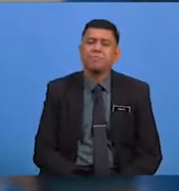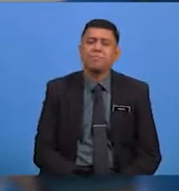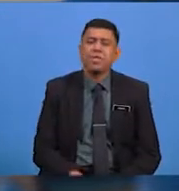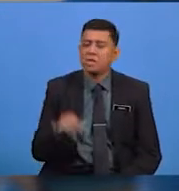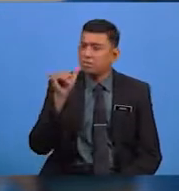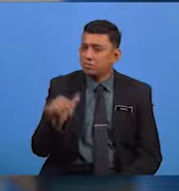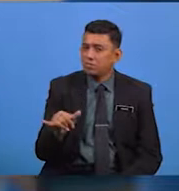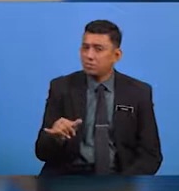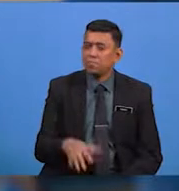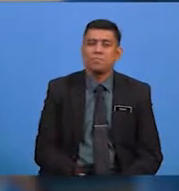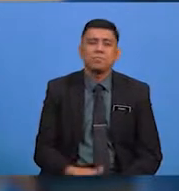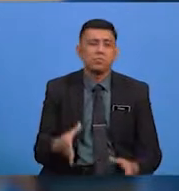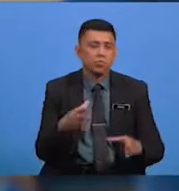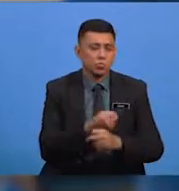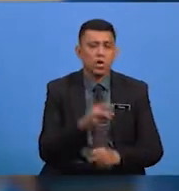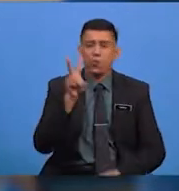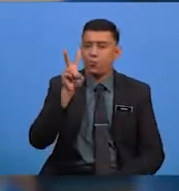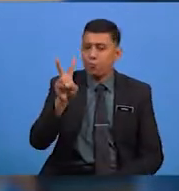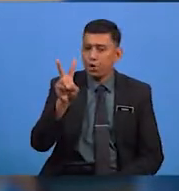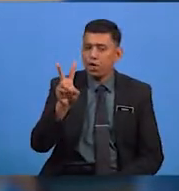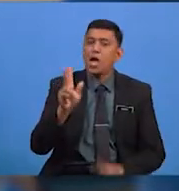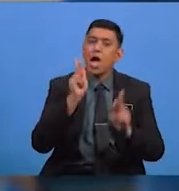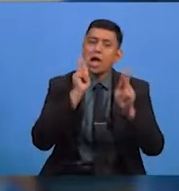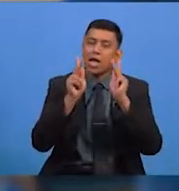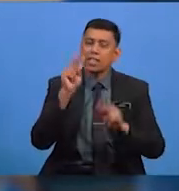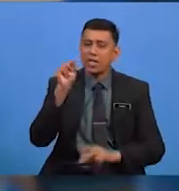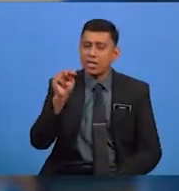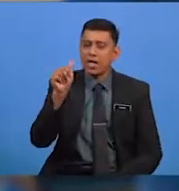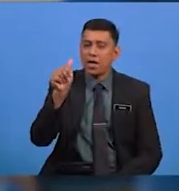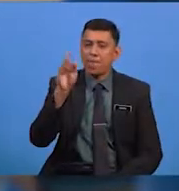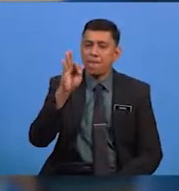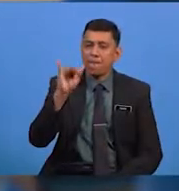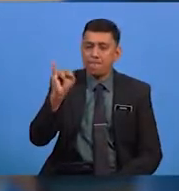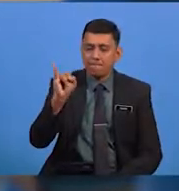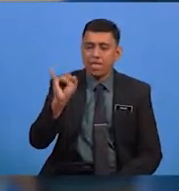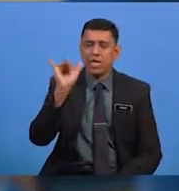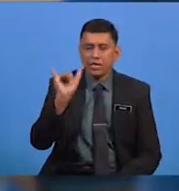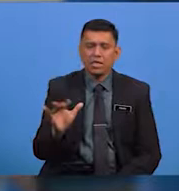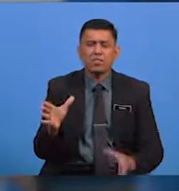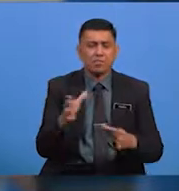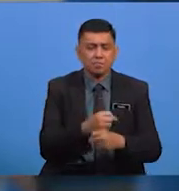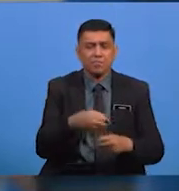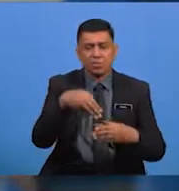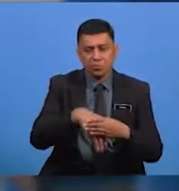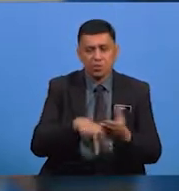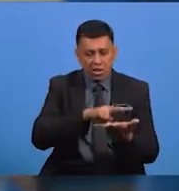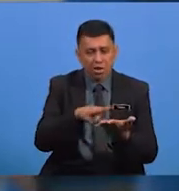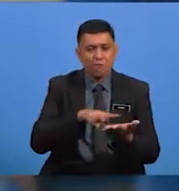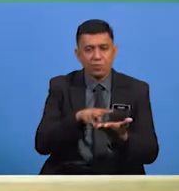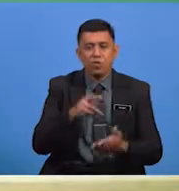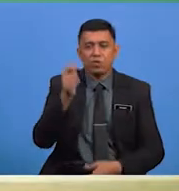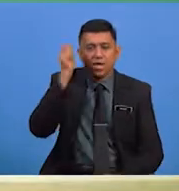Ya, terdapat dua kata nafi yang terdapat dalam video